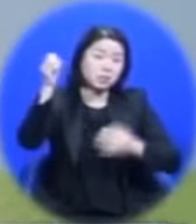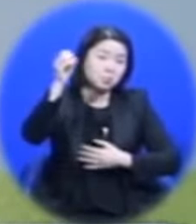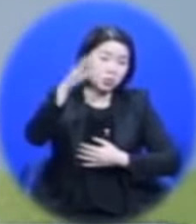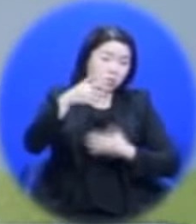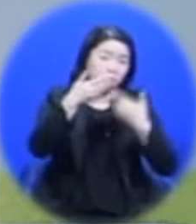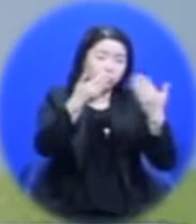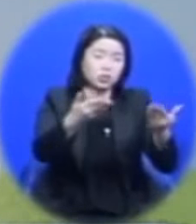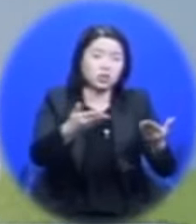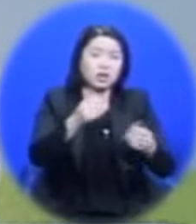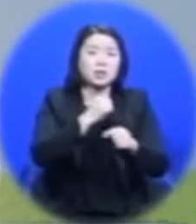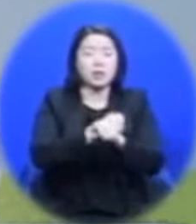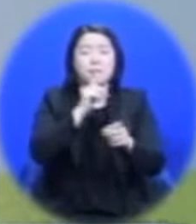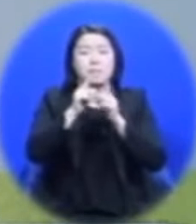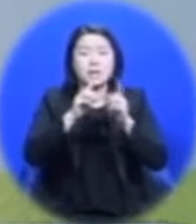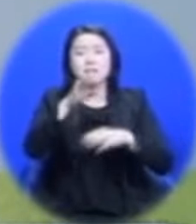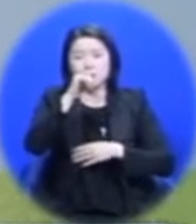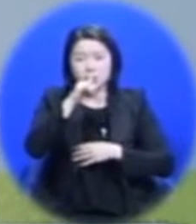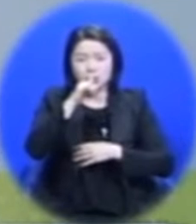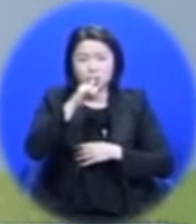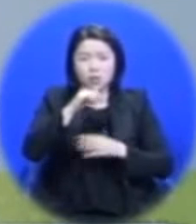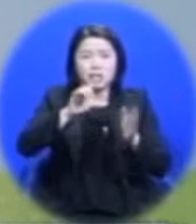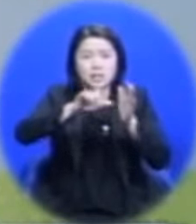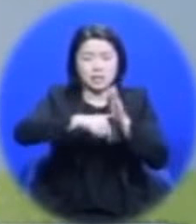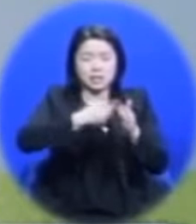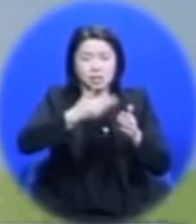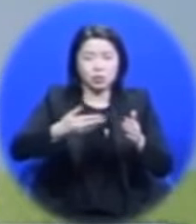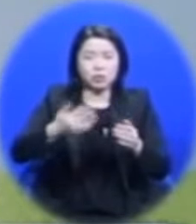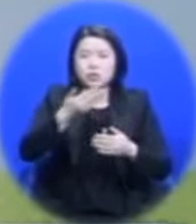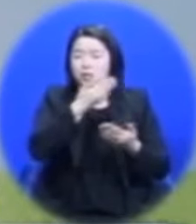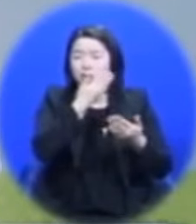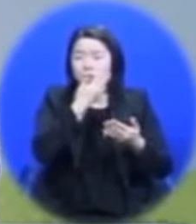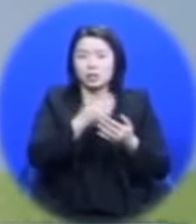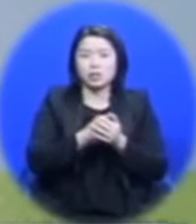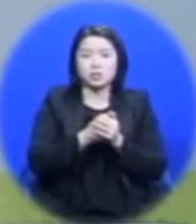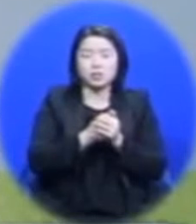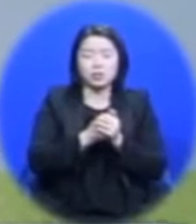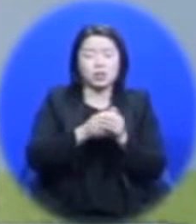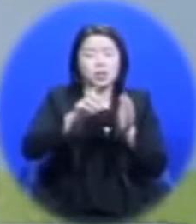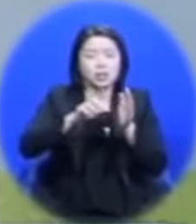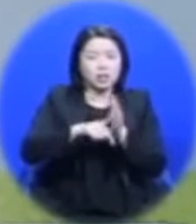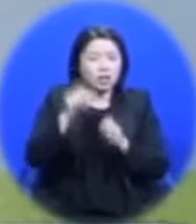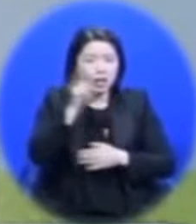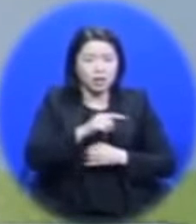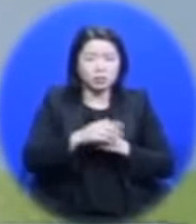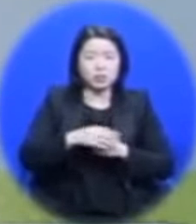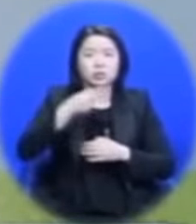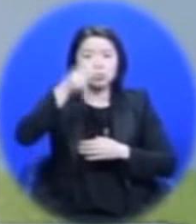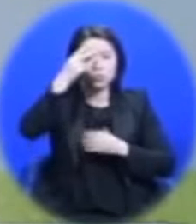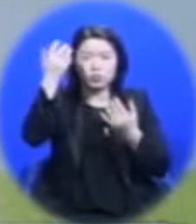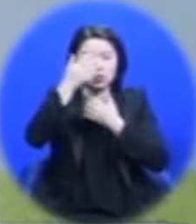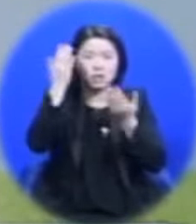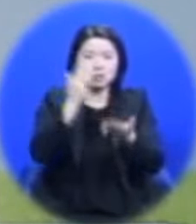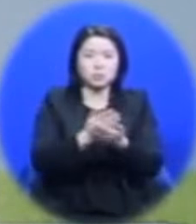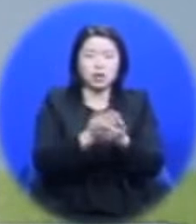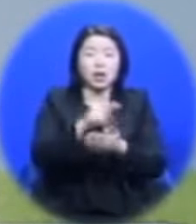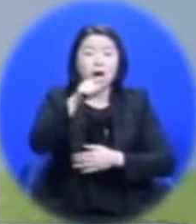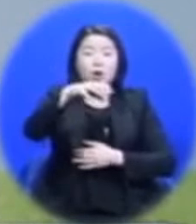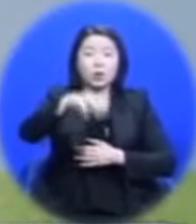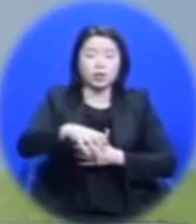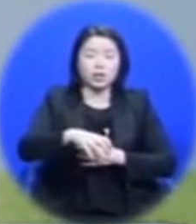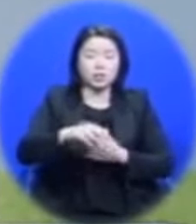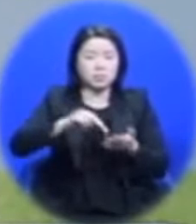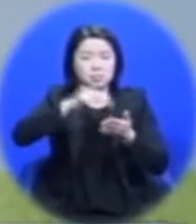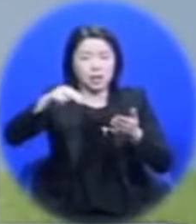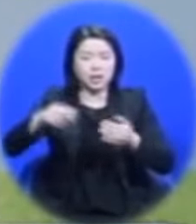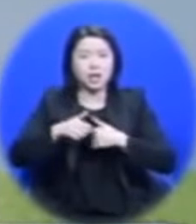하는 말씀이 있습니다. 세월을 아끼십시오. 때가 악합니다. 술에 취하지 마십시오. 거기에는 방탕이